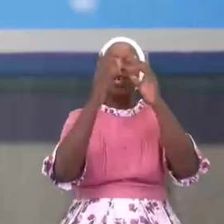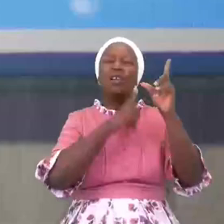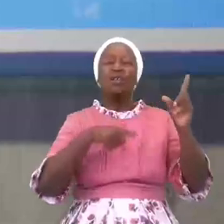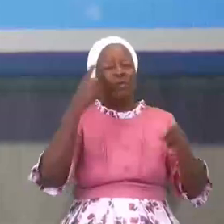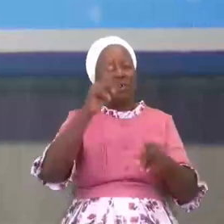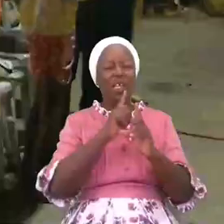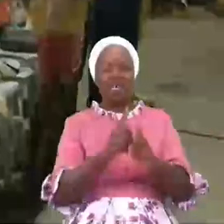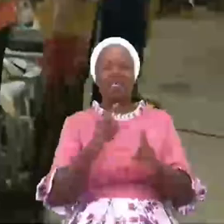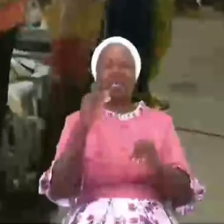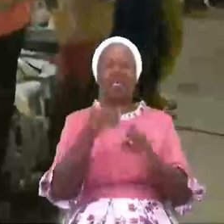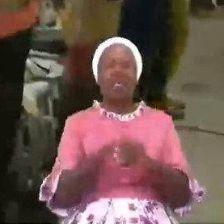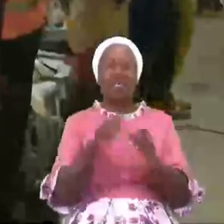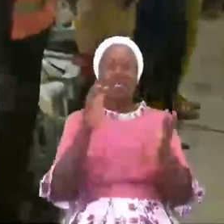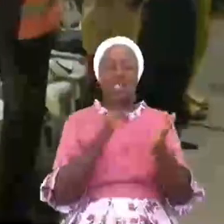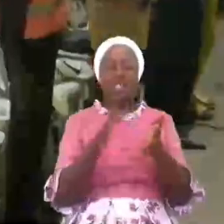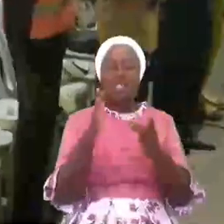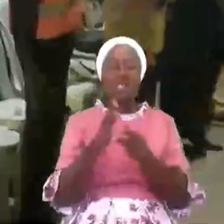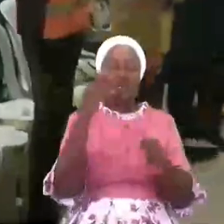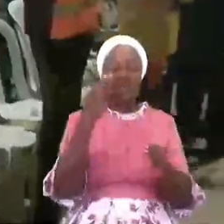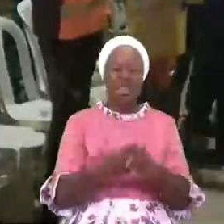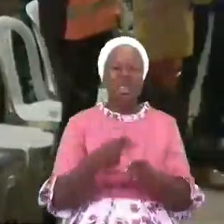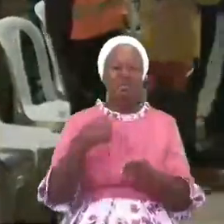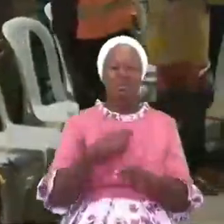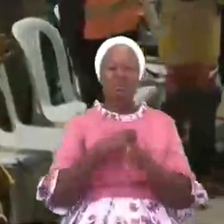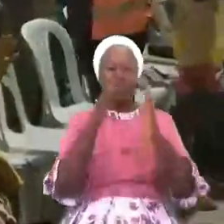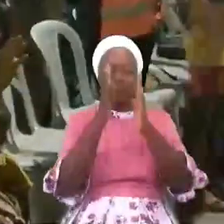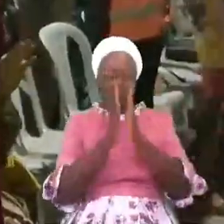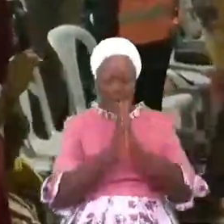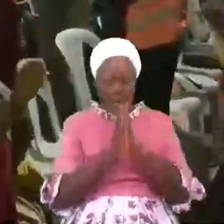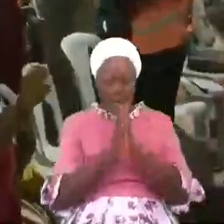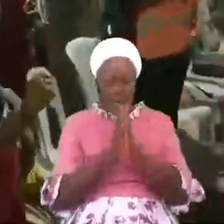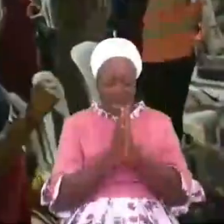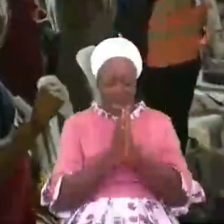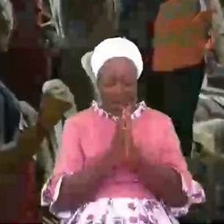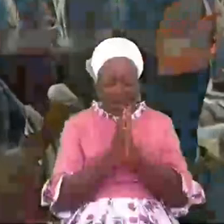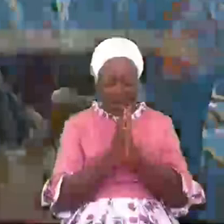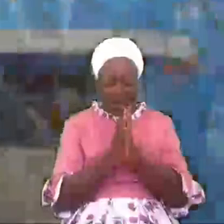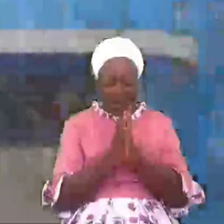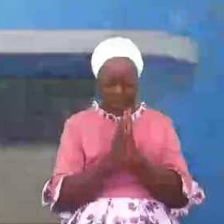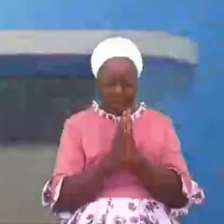pour l'exaucement. Au nom de Jésus, nous prions.